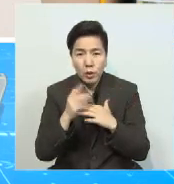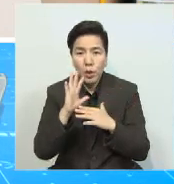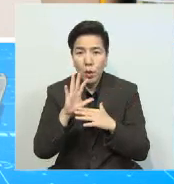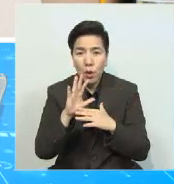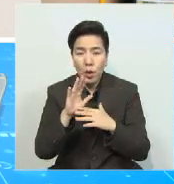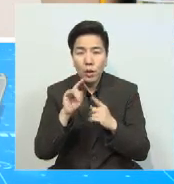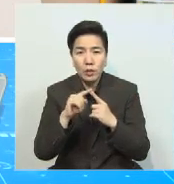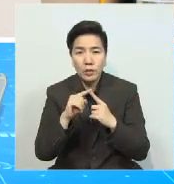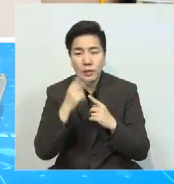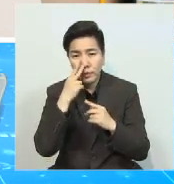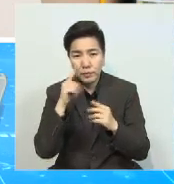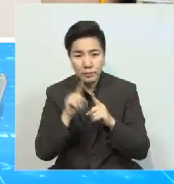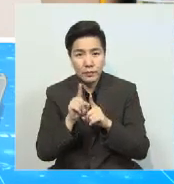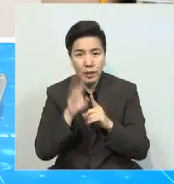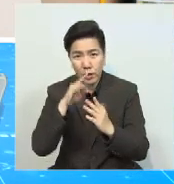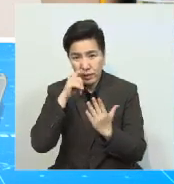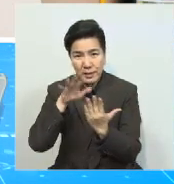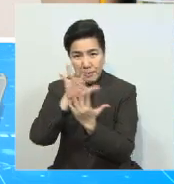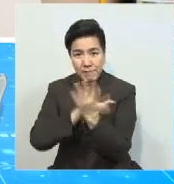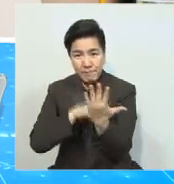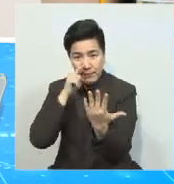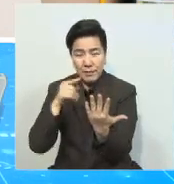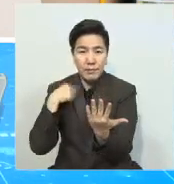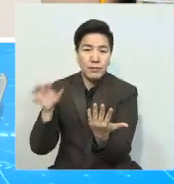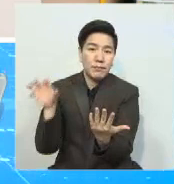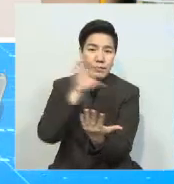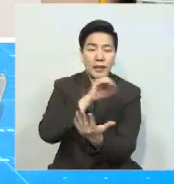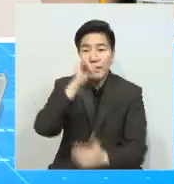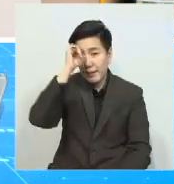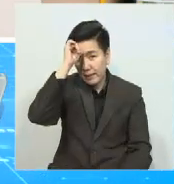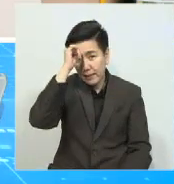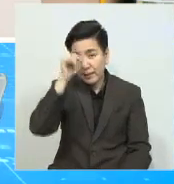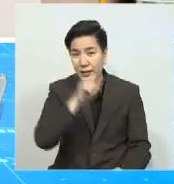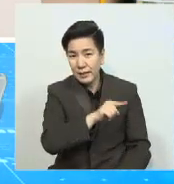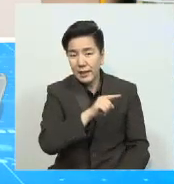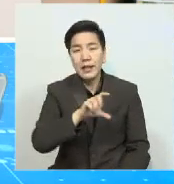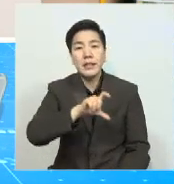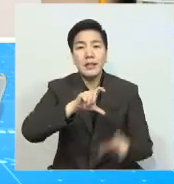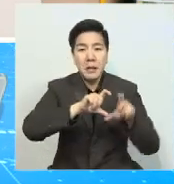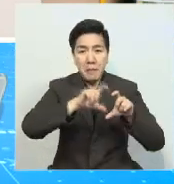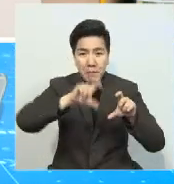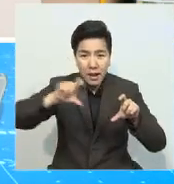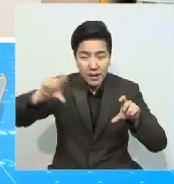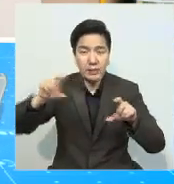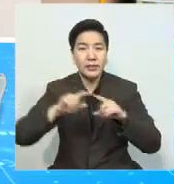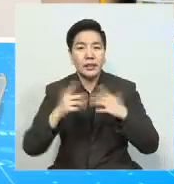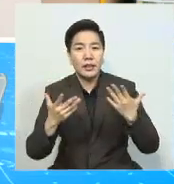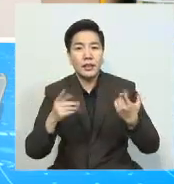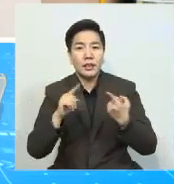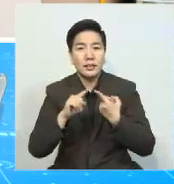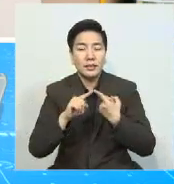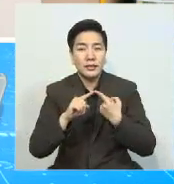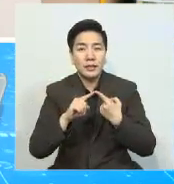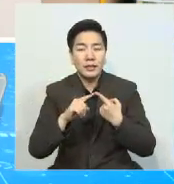ตกคือตะวันตกมาถึงว่าตะวันตกของประเทศเราอย่างแถวอินเดียเนปาลพวกเมืองหลวง